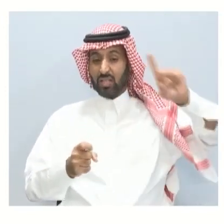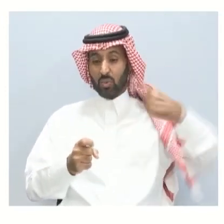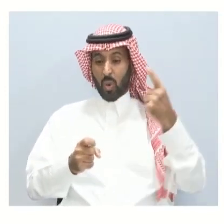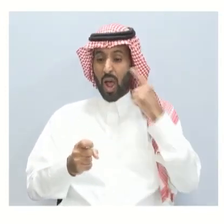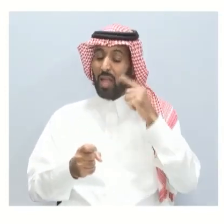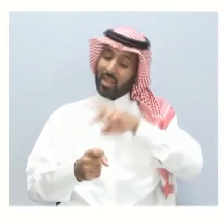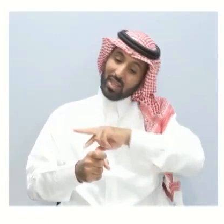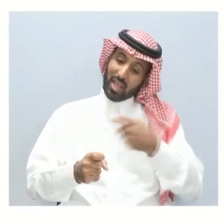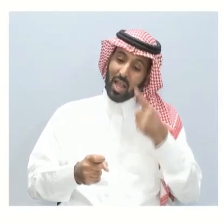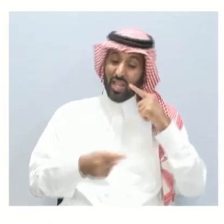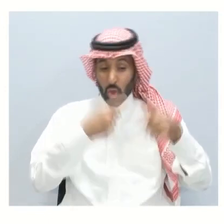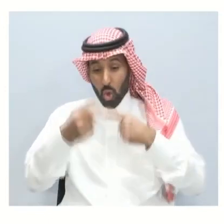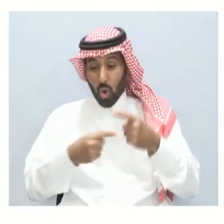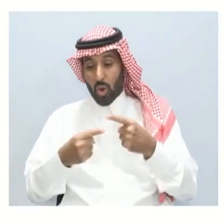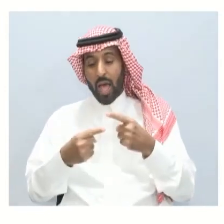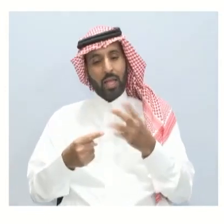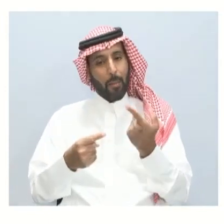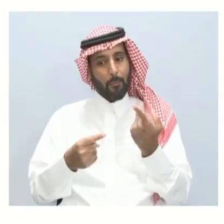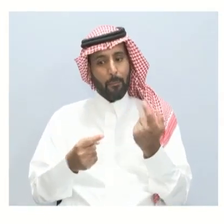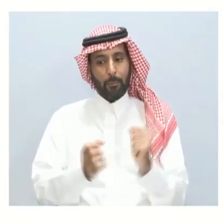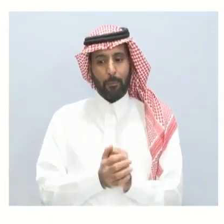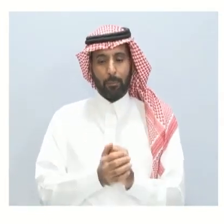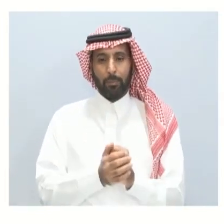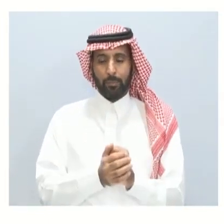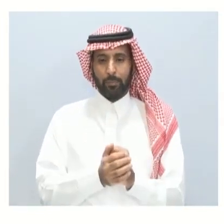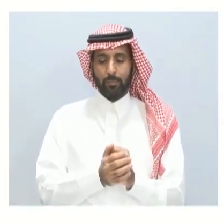والاختلاف فقط في رقم الدوره